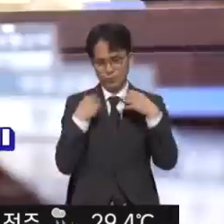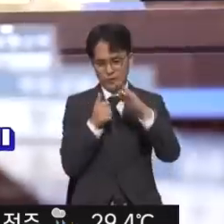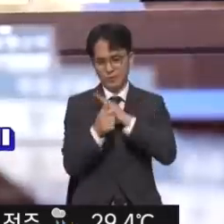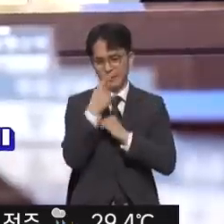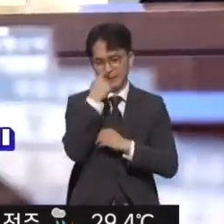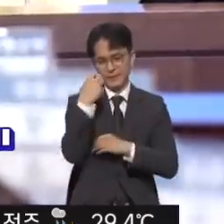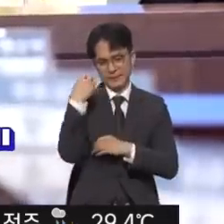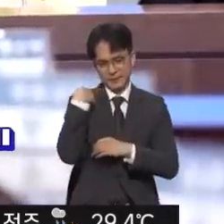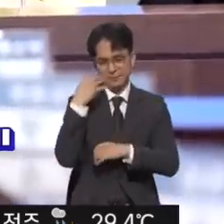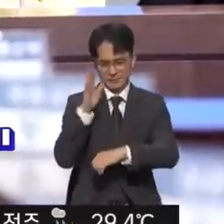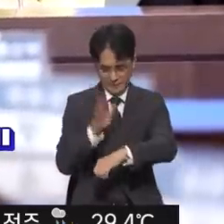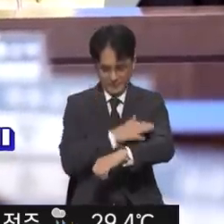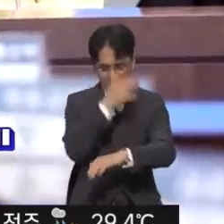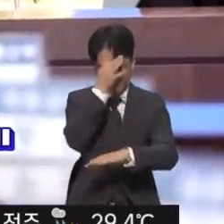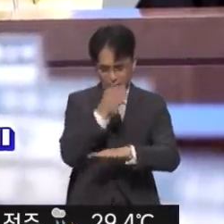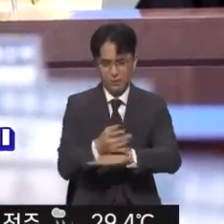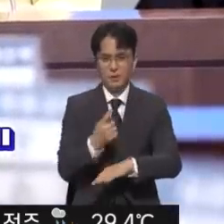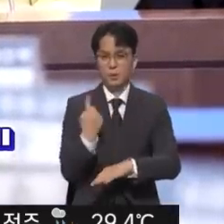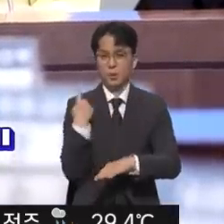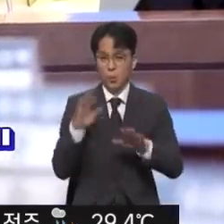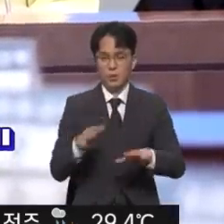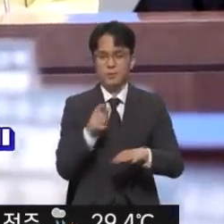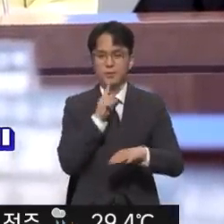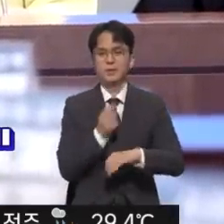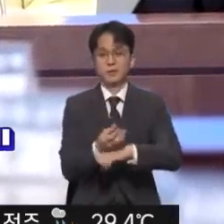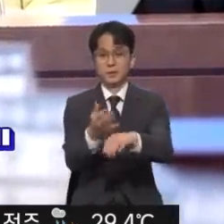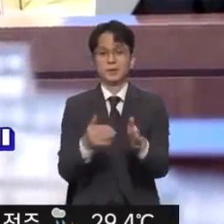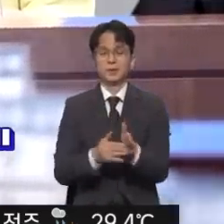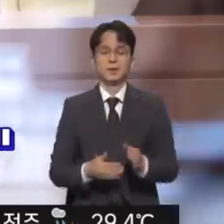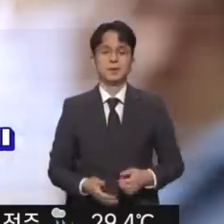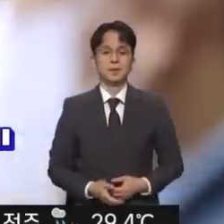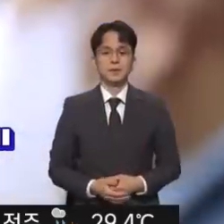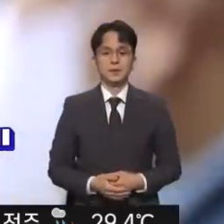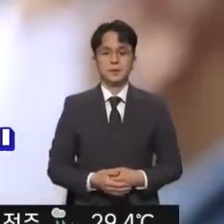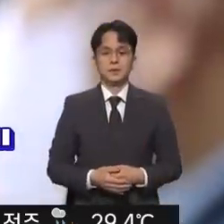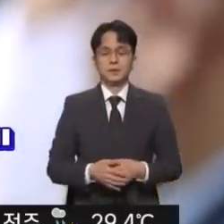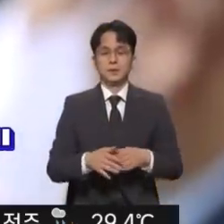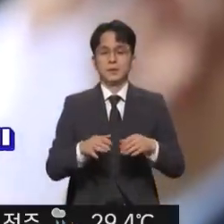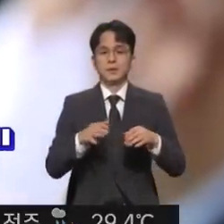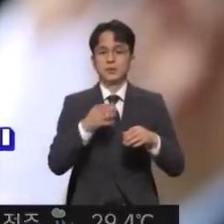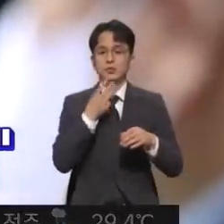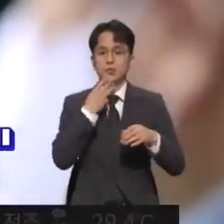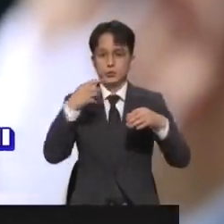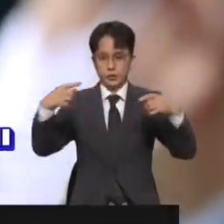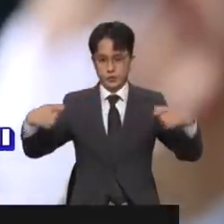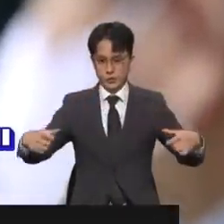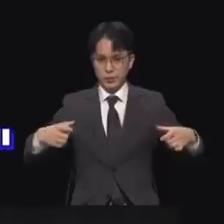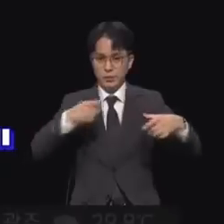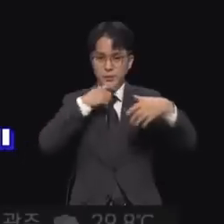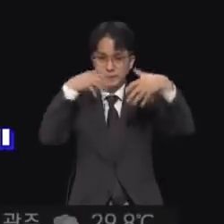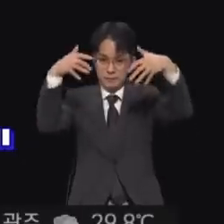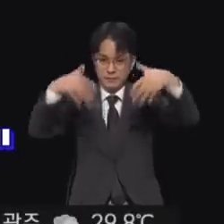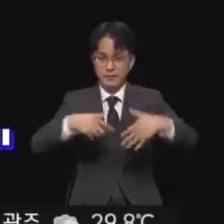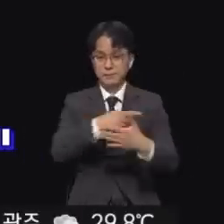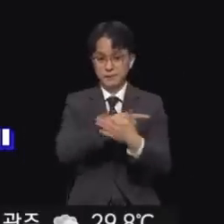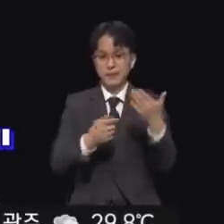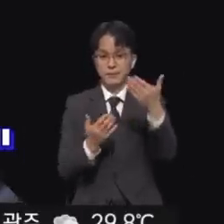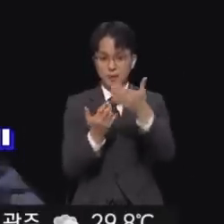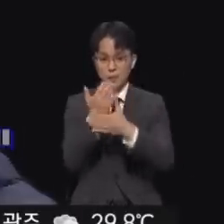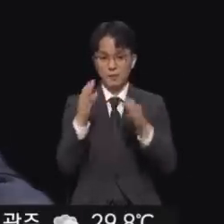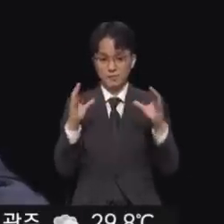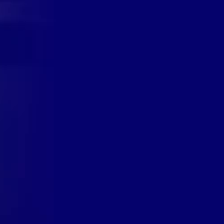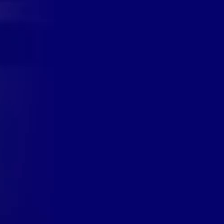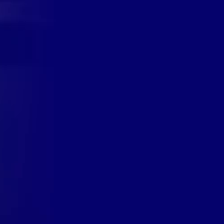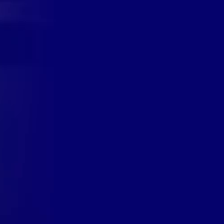얘기는 일단 전했습니다 어제가 이제 서울 등을 중심으로 내린 열어보고 대해서 얘길 했었는데